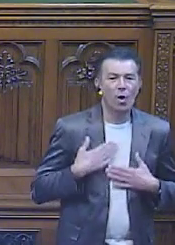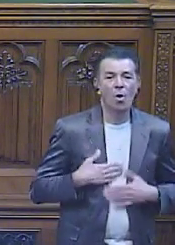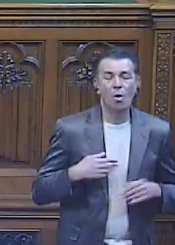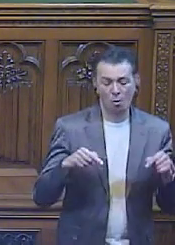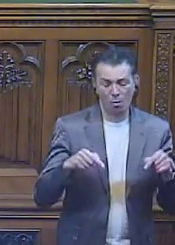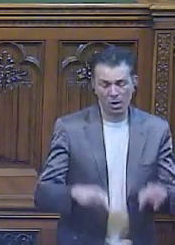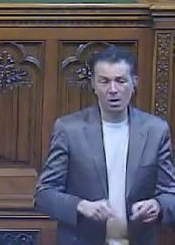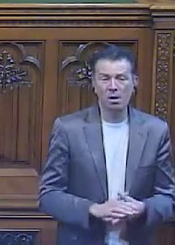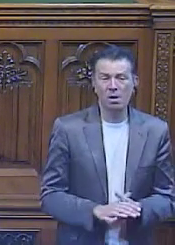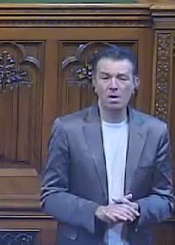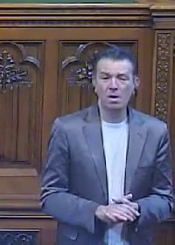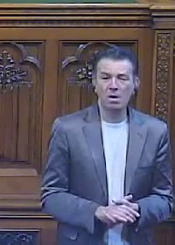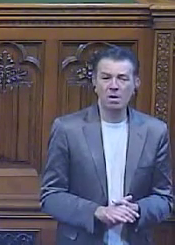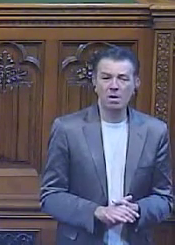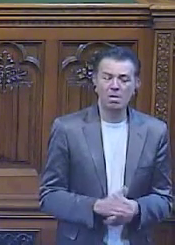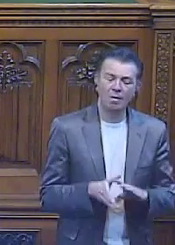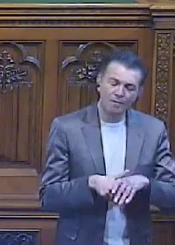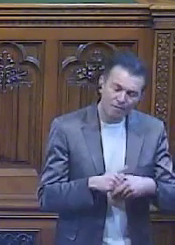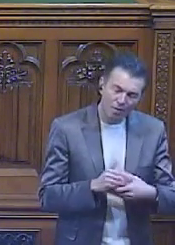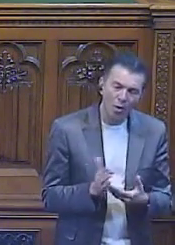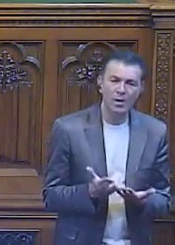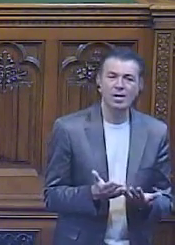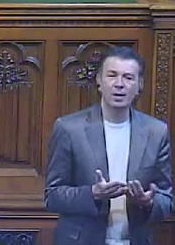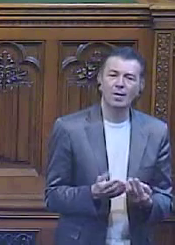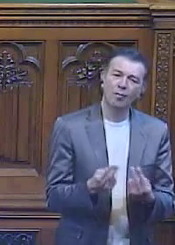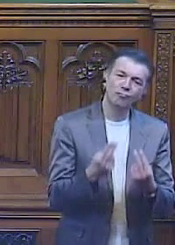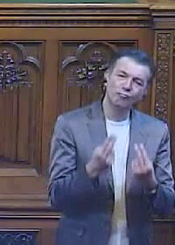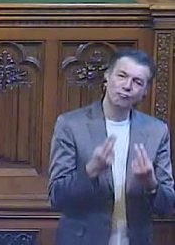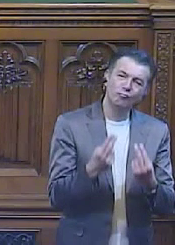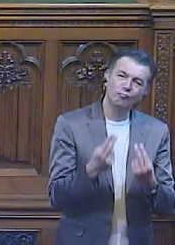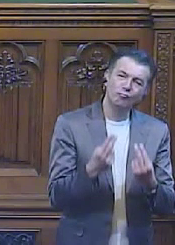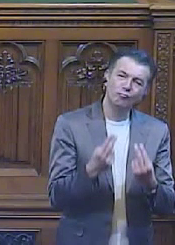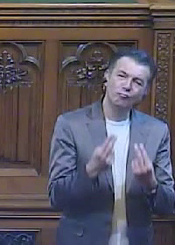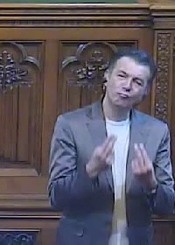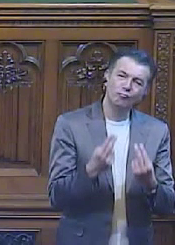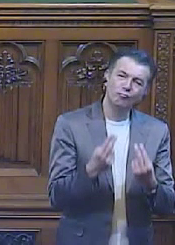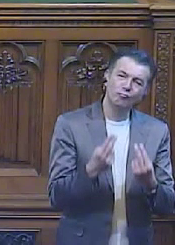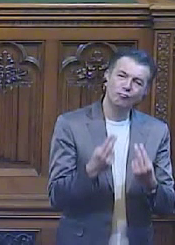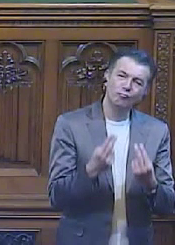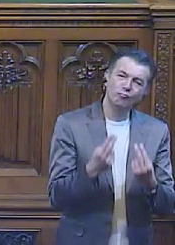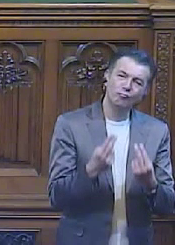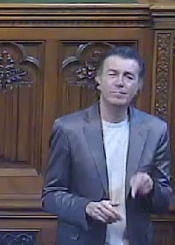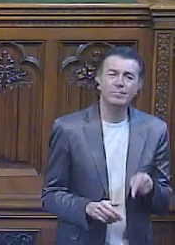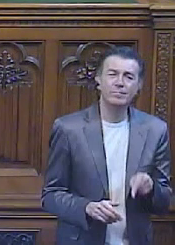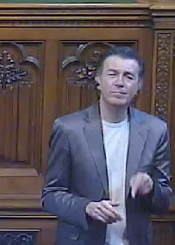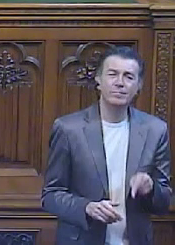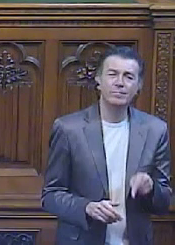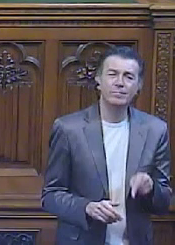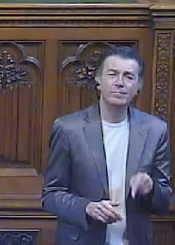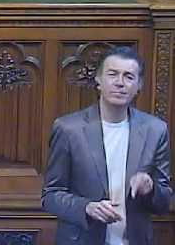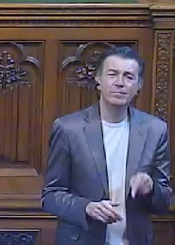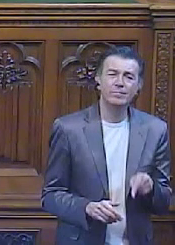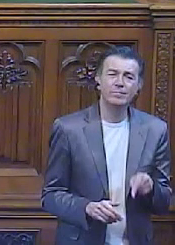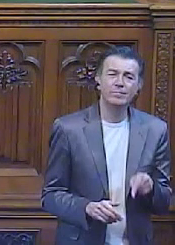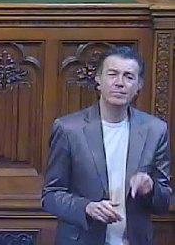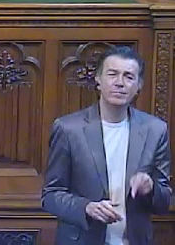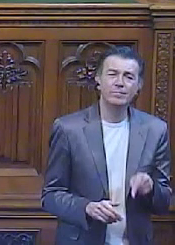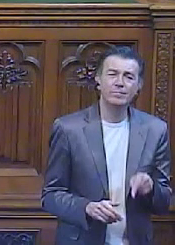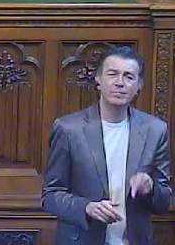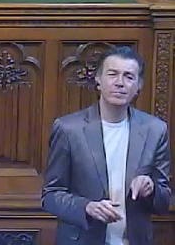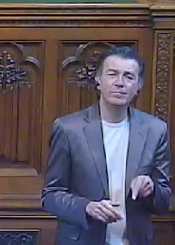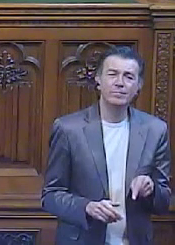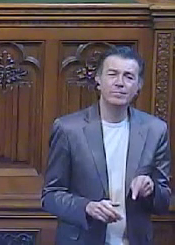hier so eine Freundlichkeit passiert. Das sind Bilder, das sind Erlebnisse, Die werden